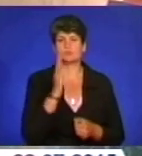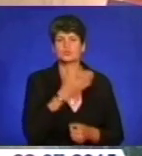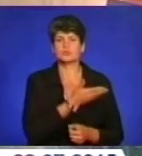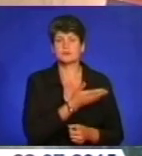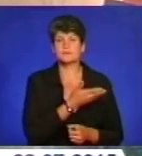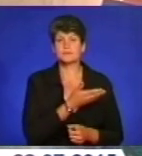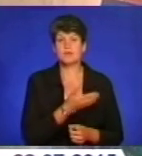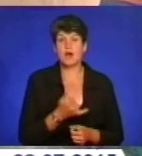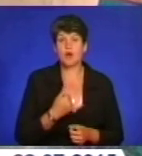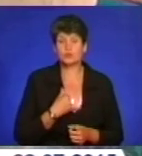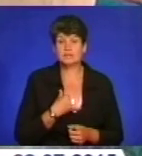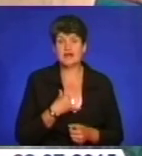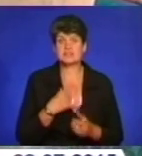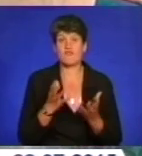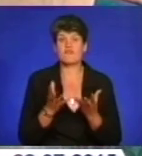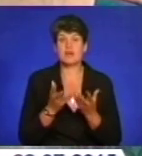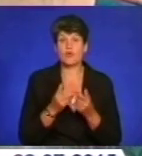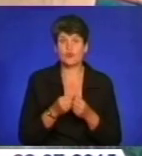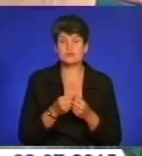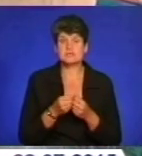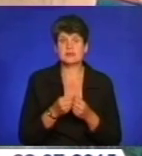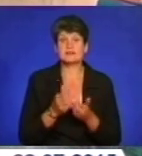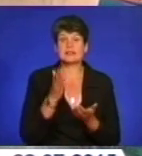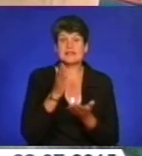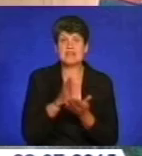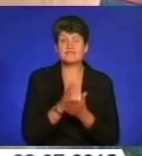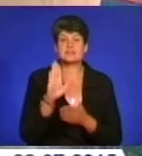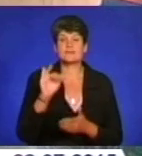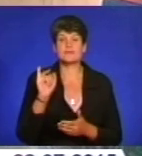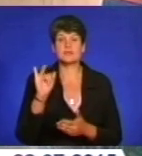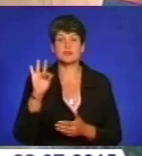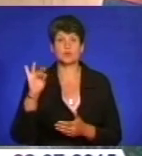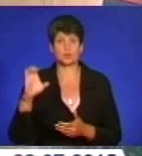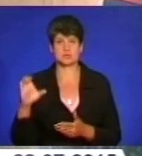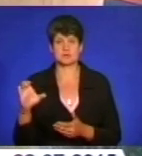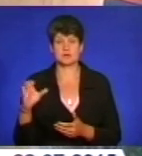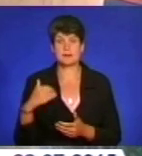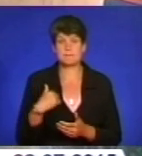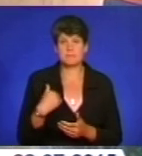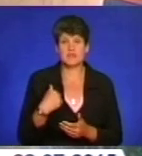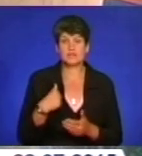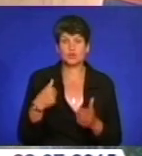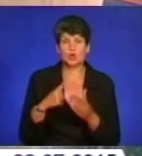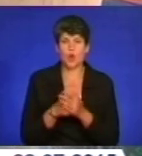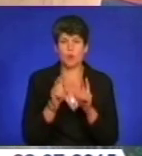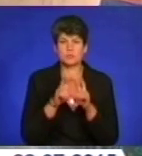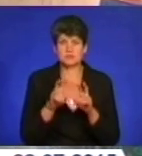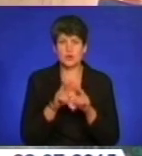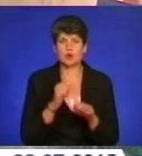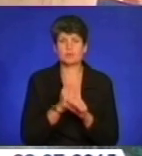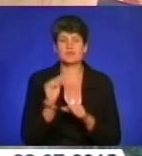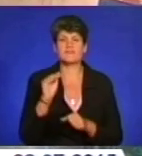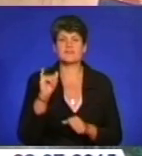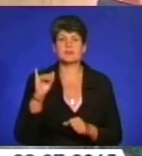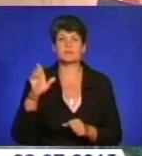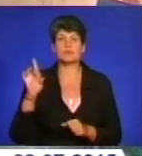А в нас враховується наявність віруса, розумієте? І тому ми дообстежуємо, робимо фібротест, де